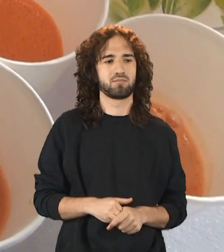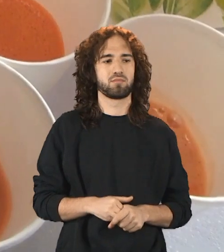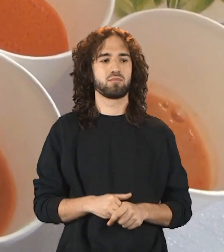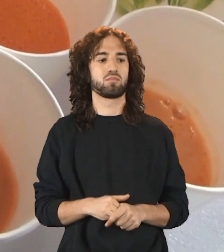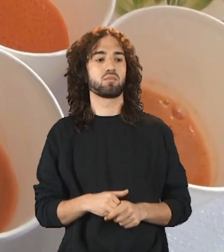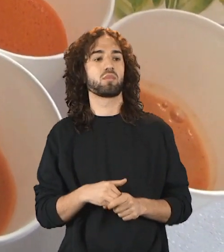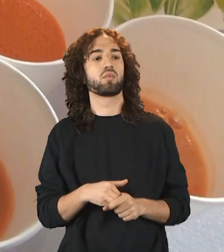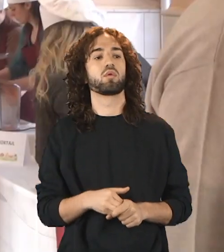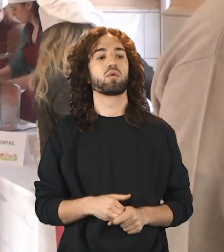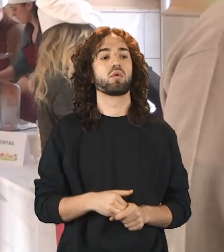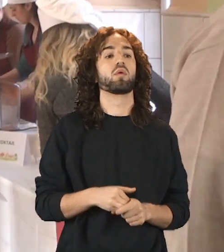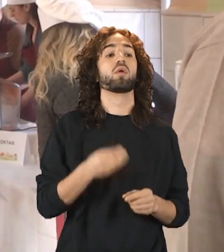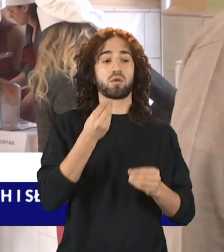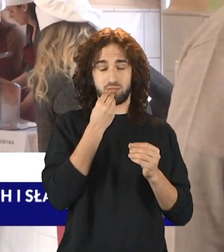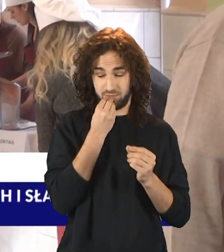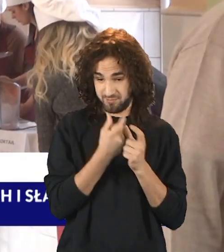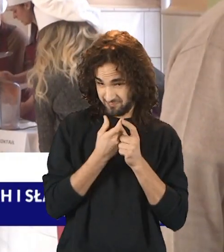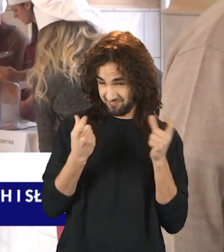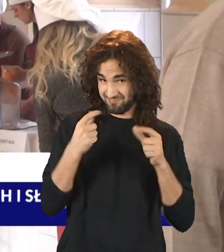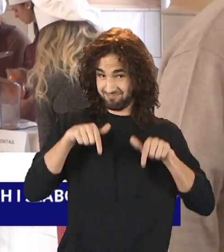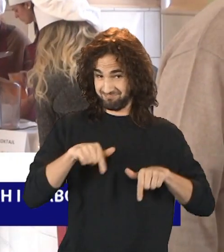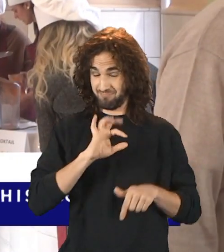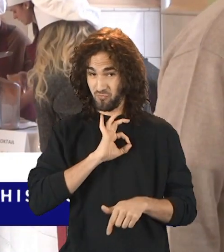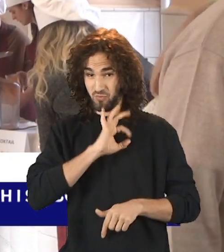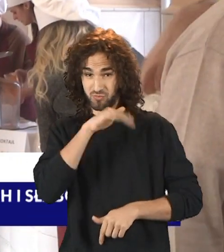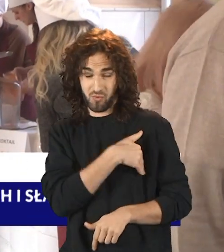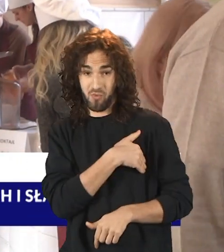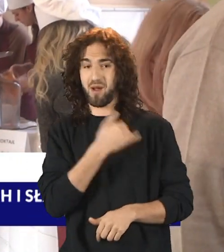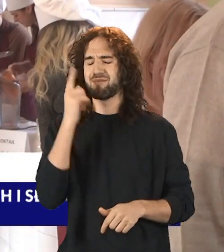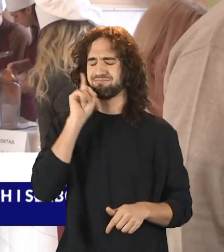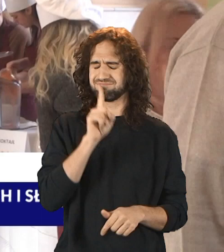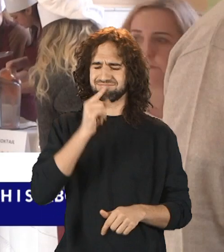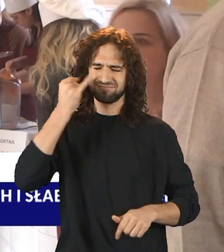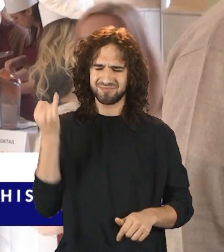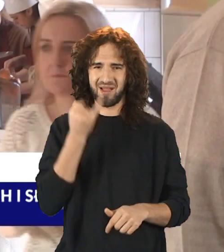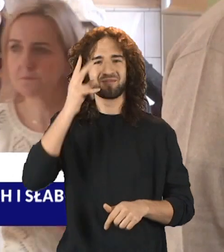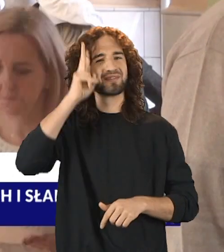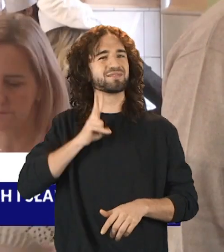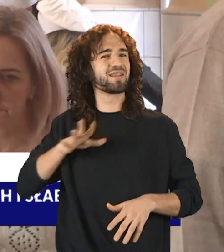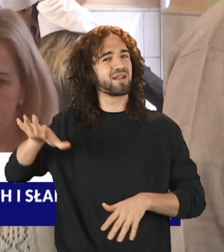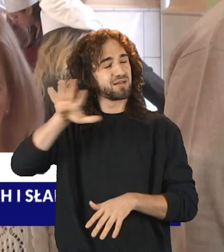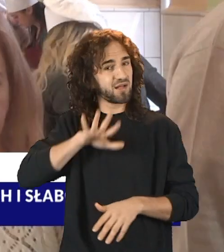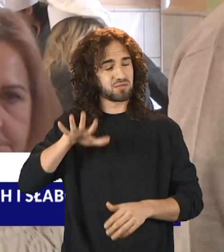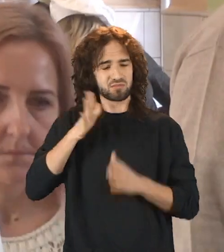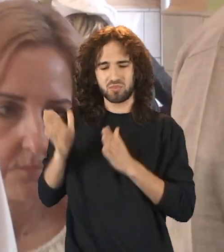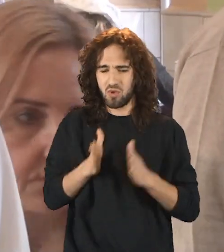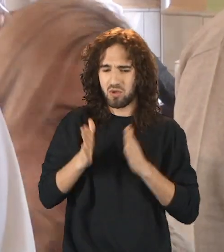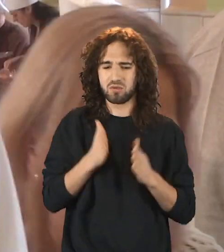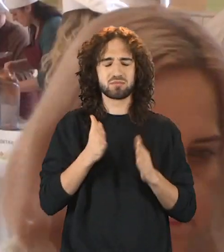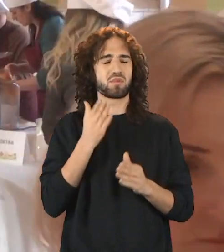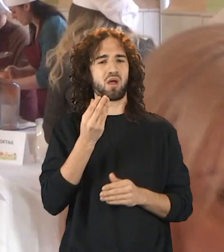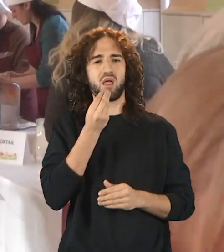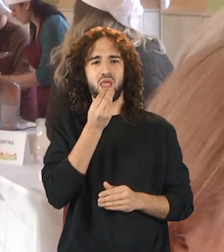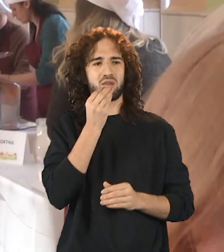chodzi o naszą stołówkę, o internet, to zawsze panie przygotowują zbilansowaną dietę. Zawsze tak, żeby dzieci